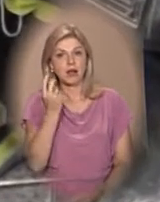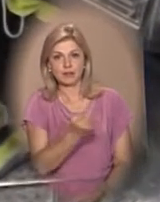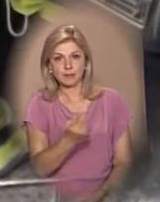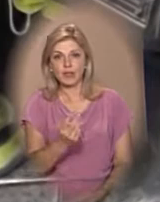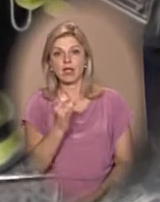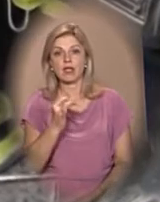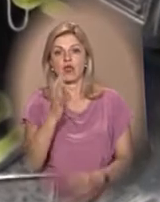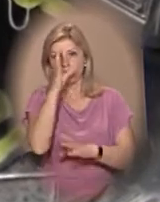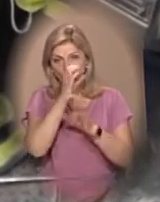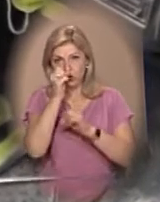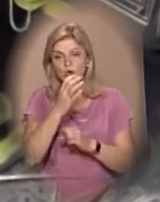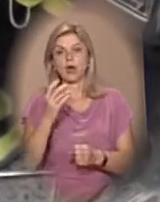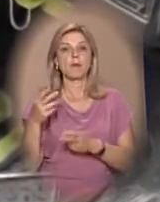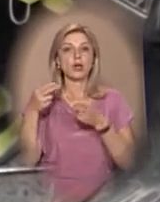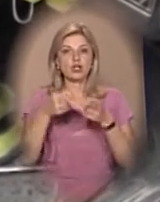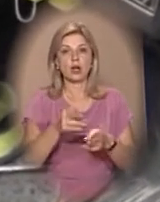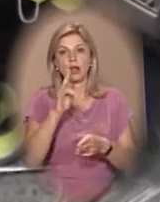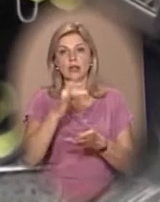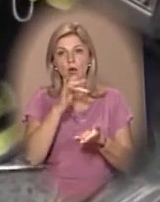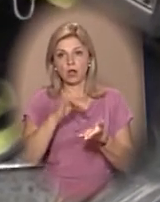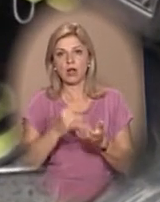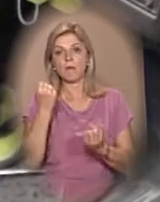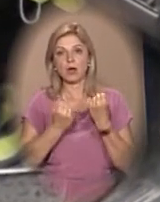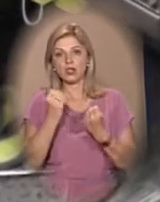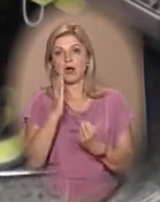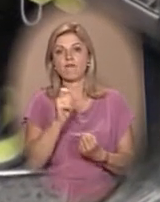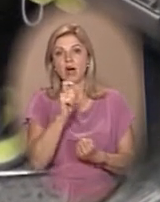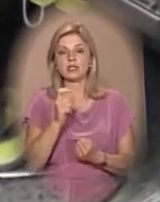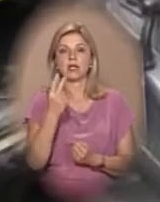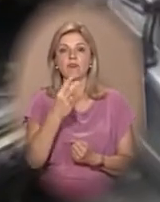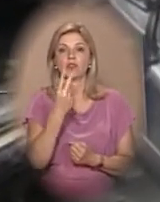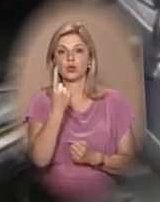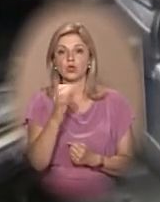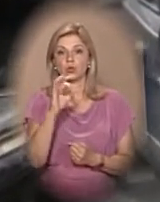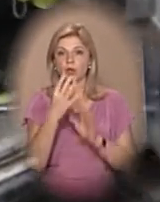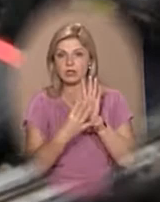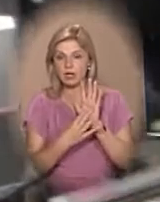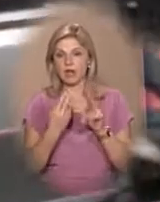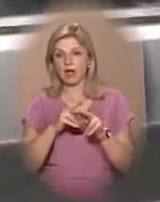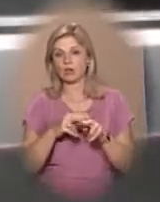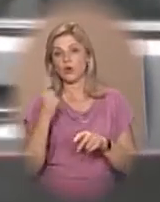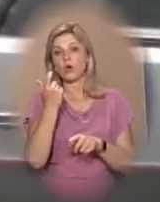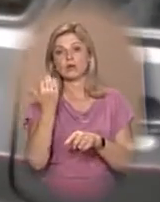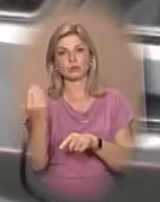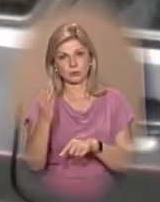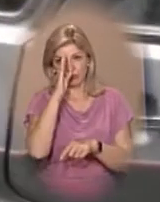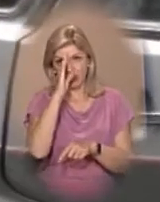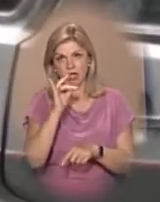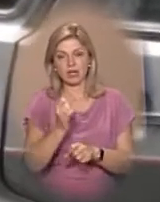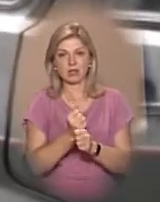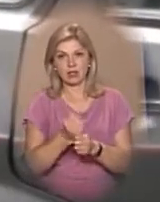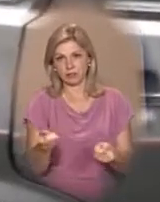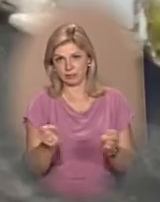Переважно вночі вони приїжджали до Миколаєва на автомобілі ВАЗ-2109, який належить одному із них, та скоювали